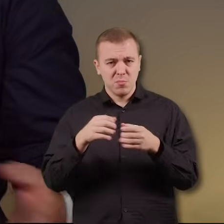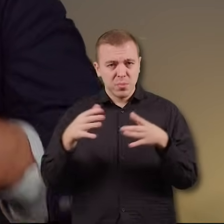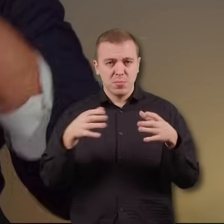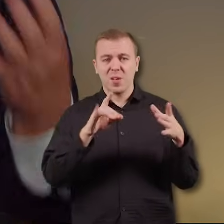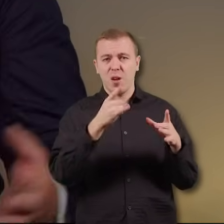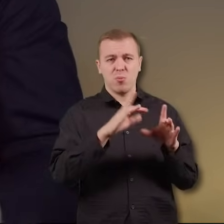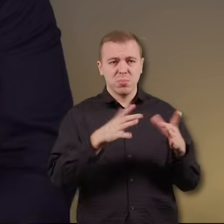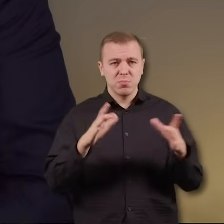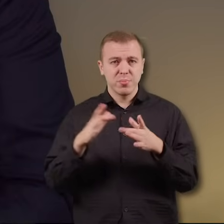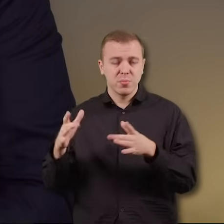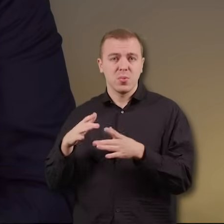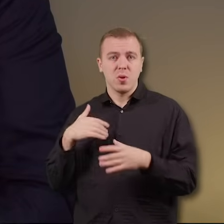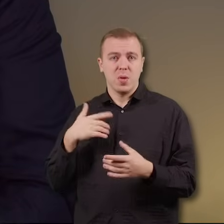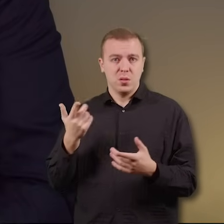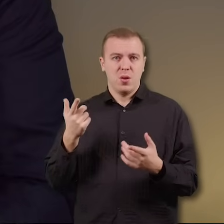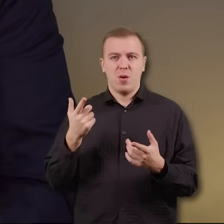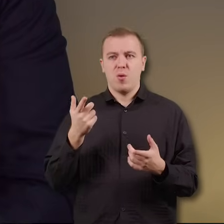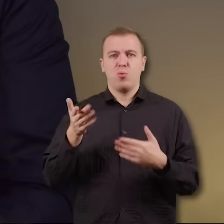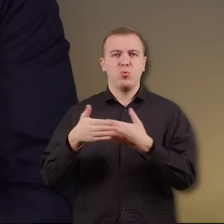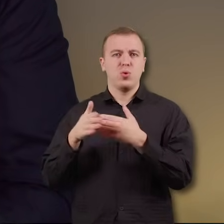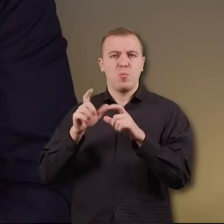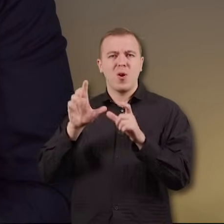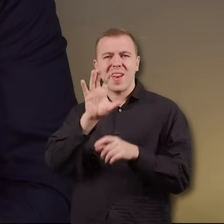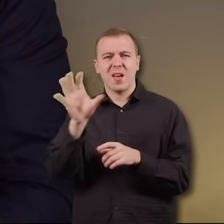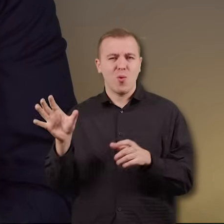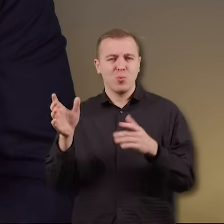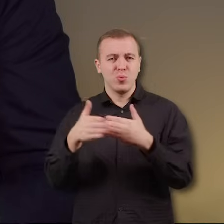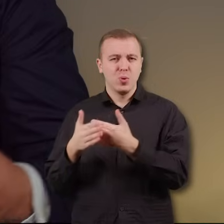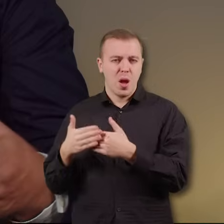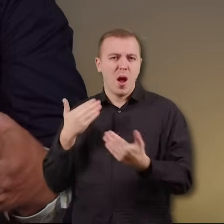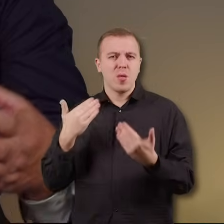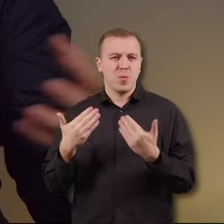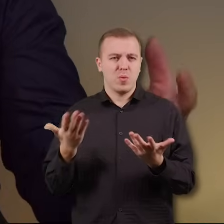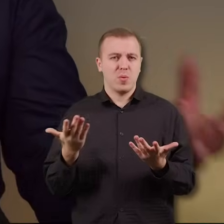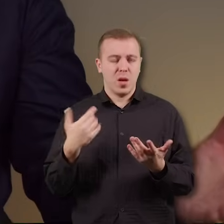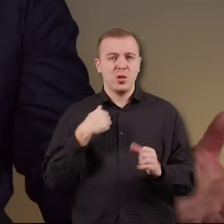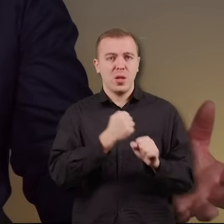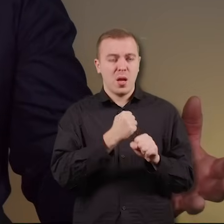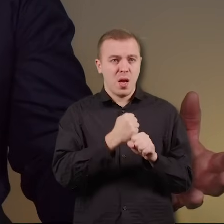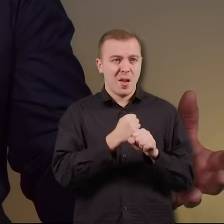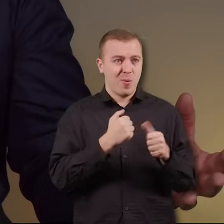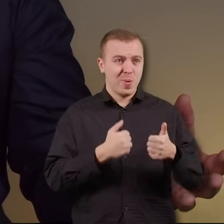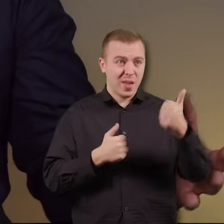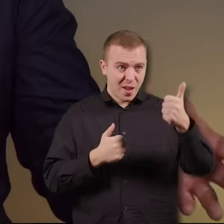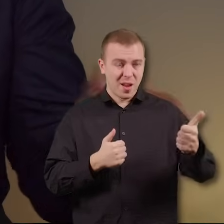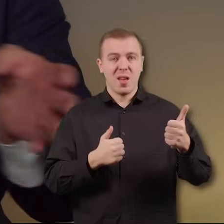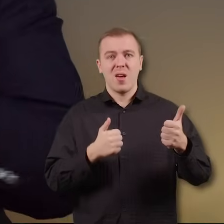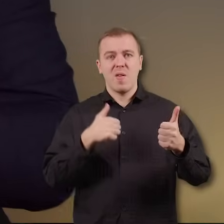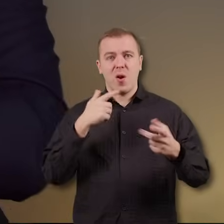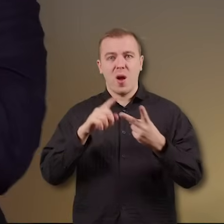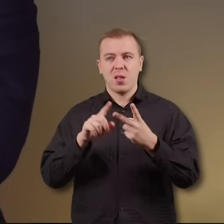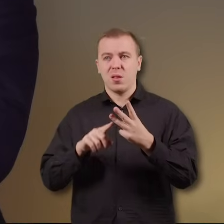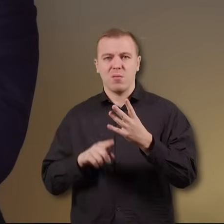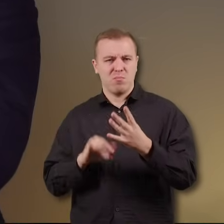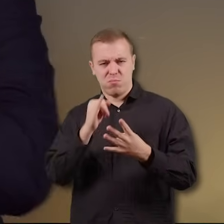daugėti, ir mes atidarinėjom atgal mokyklas jau regionuose. Tai suprantat, atrodo, darai vieną dalyką gerai, o paskui jį